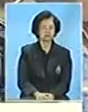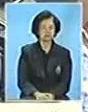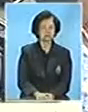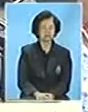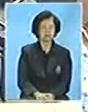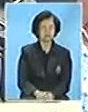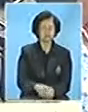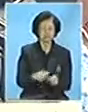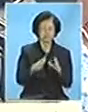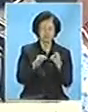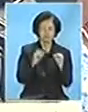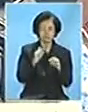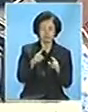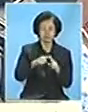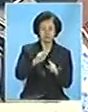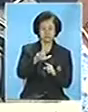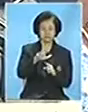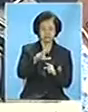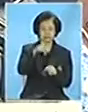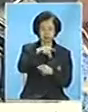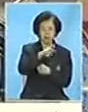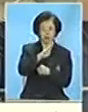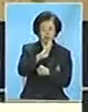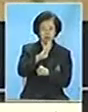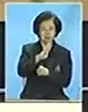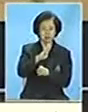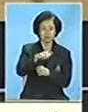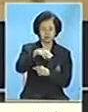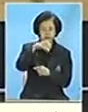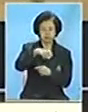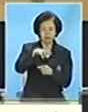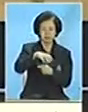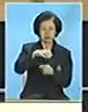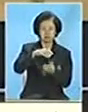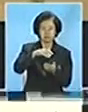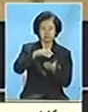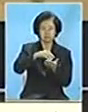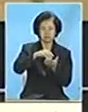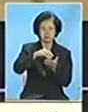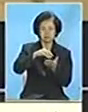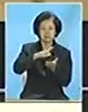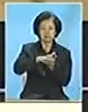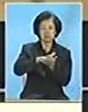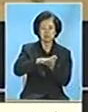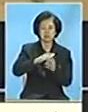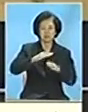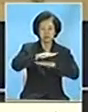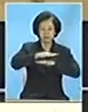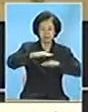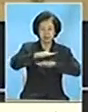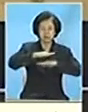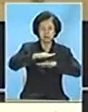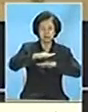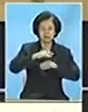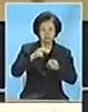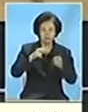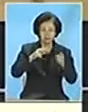เรื่องด่วนที่3ร่างพระราชบัญญัติสถาบันการพระราชศึกษาฉบับที่พ.ศ.ซึ่งกรรมธิการวิสามัญพิจารณาเสร็จ